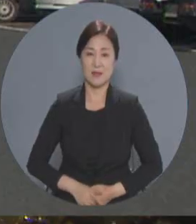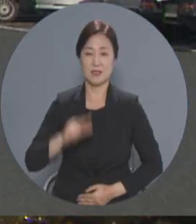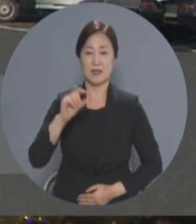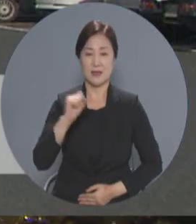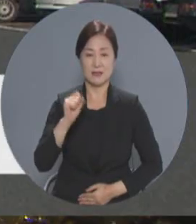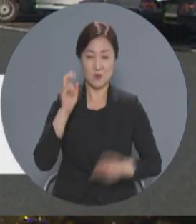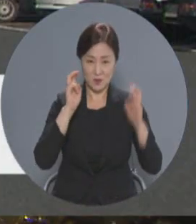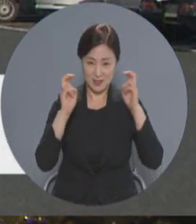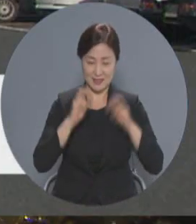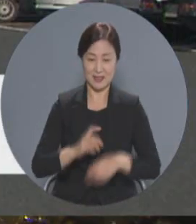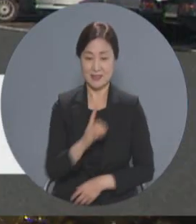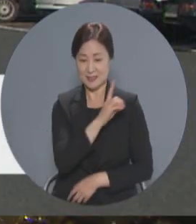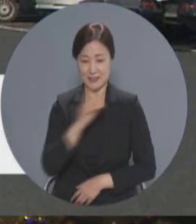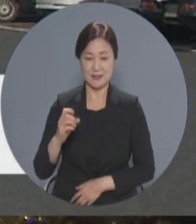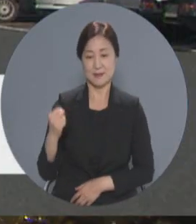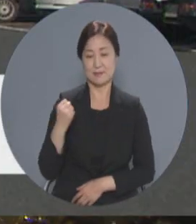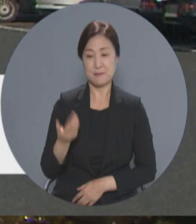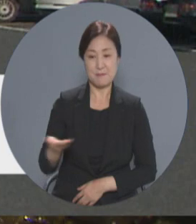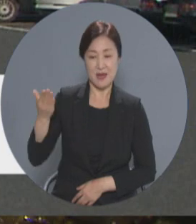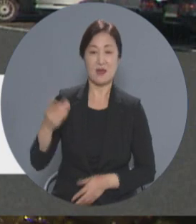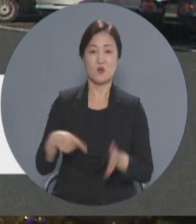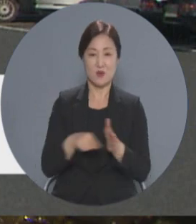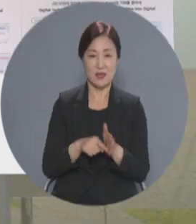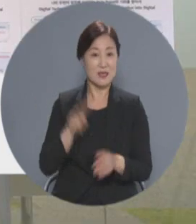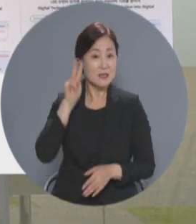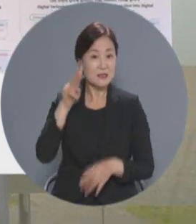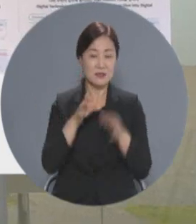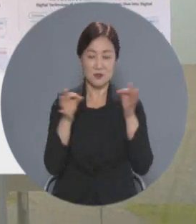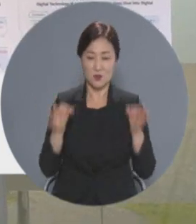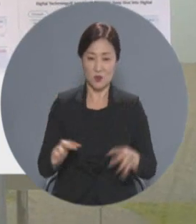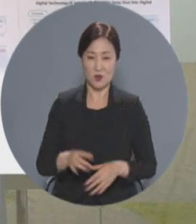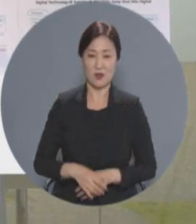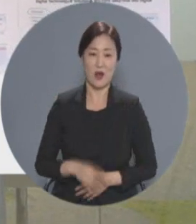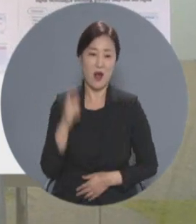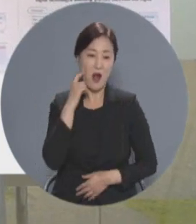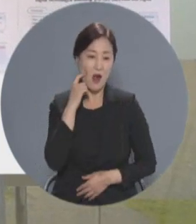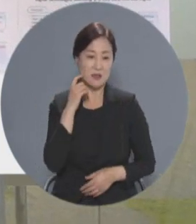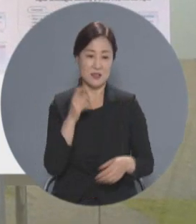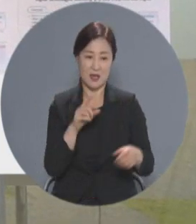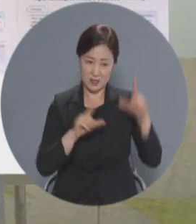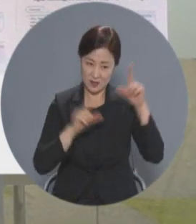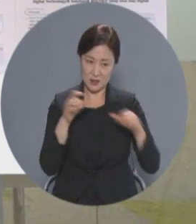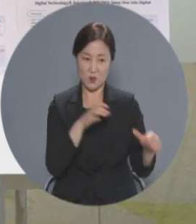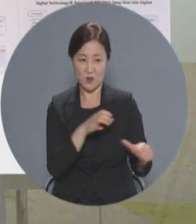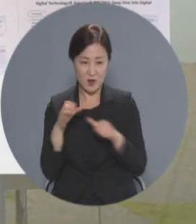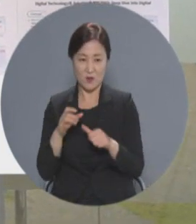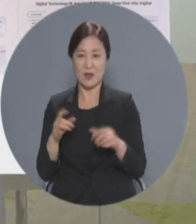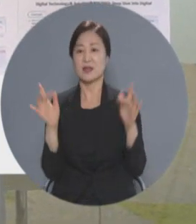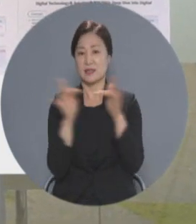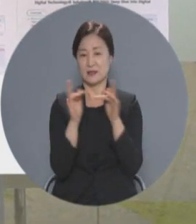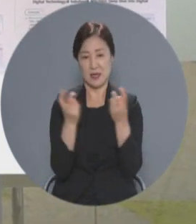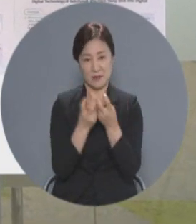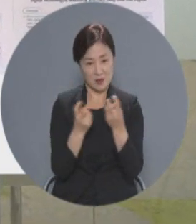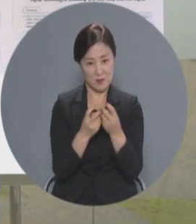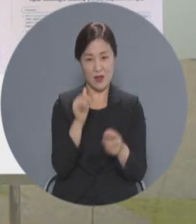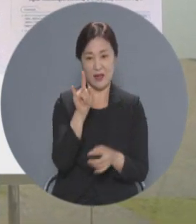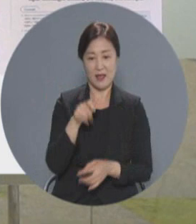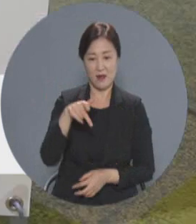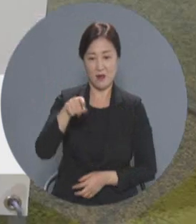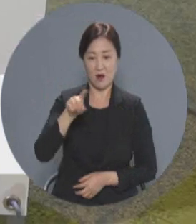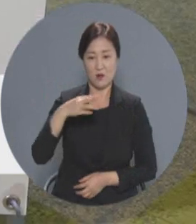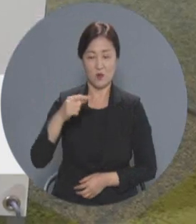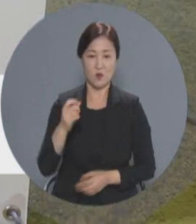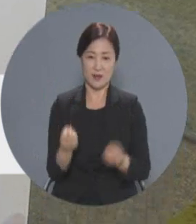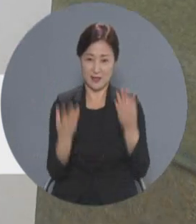GS칼텍스가 디지털 역량 강화를 위해 오늘과 내일 이틀 동안 메타버스를 이용한 비대면 방식으로 해커톤 행사를